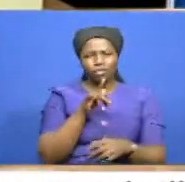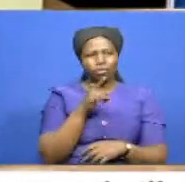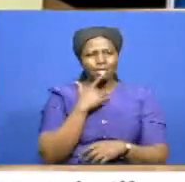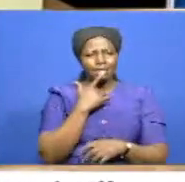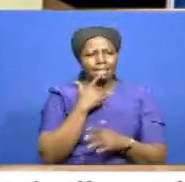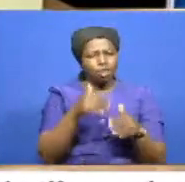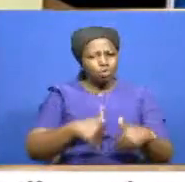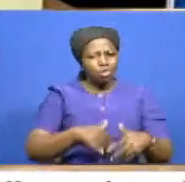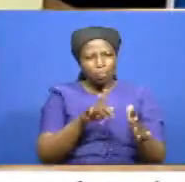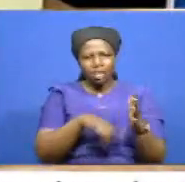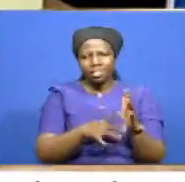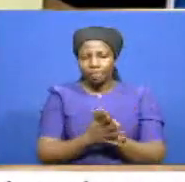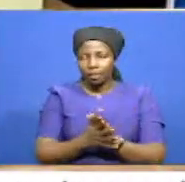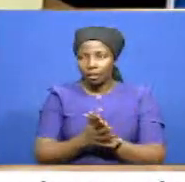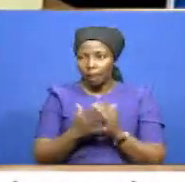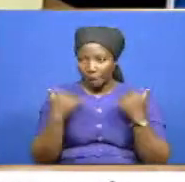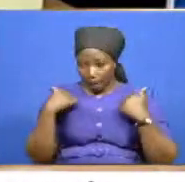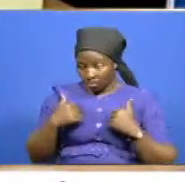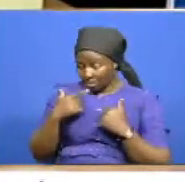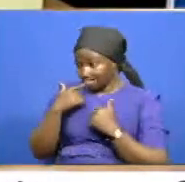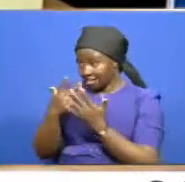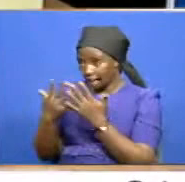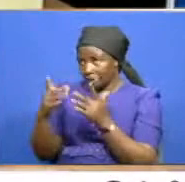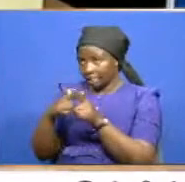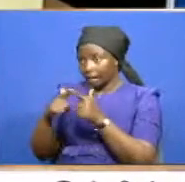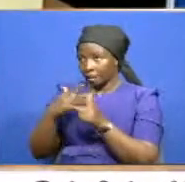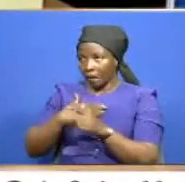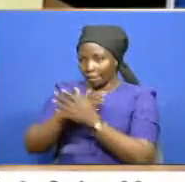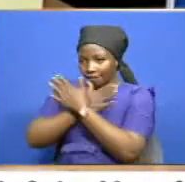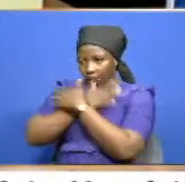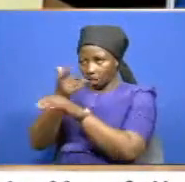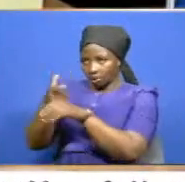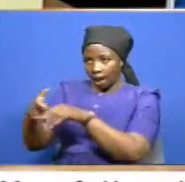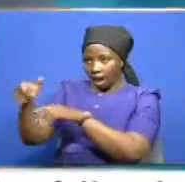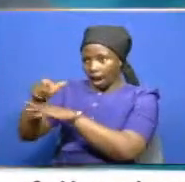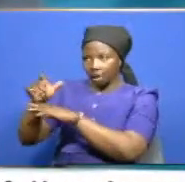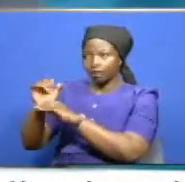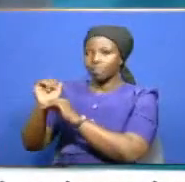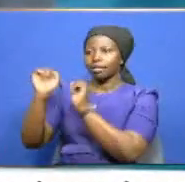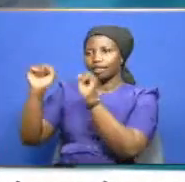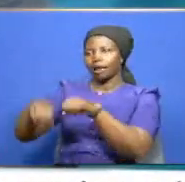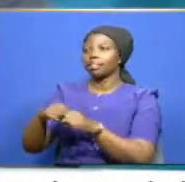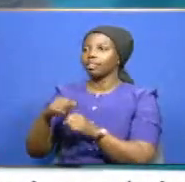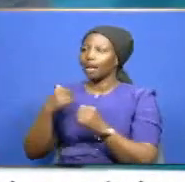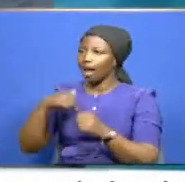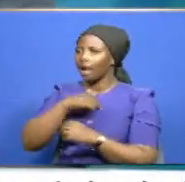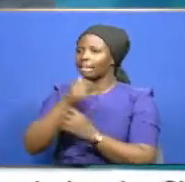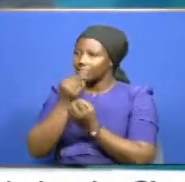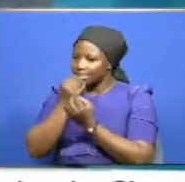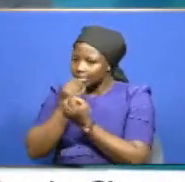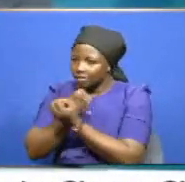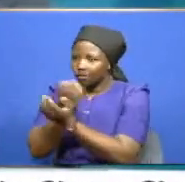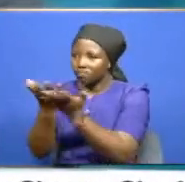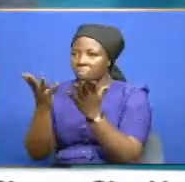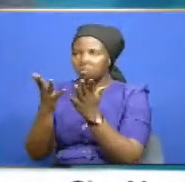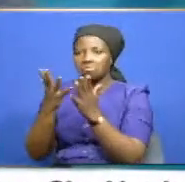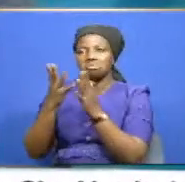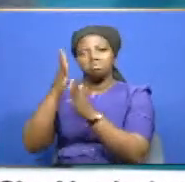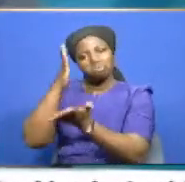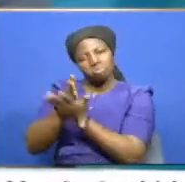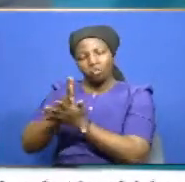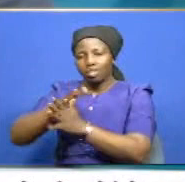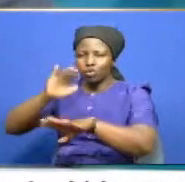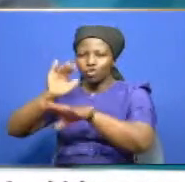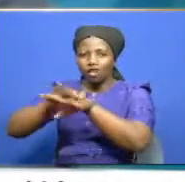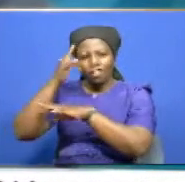Kwanza nitasema na mwenzaga ataongeza. Tunawaambia ni vizuri mtu kuwa na skill ama